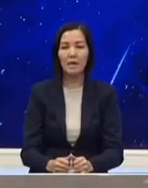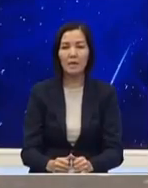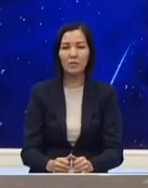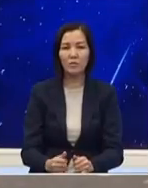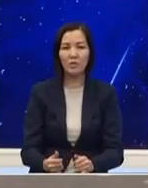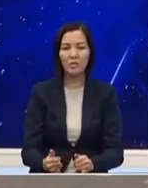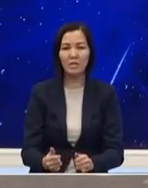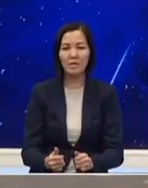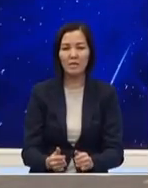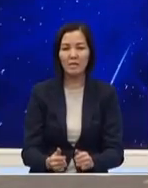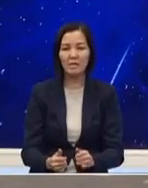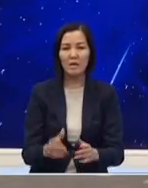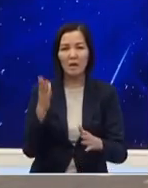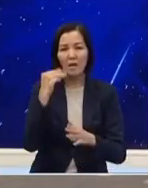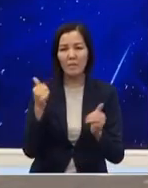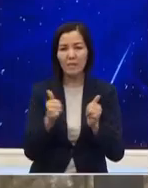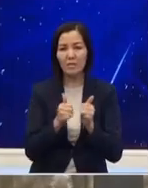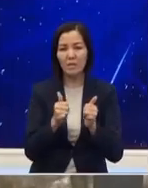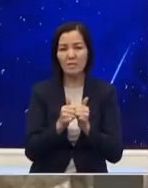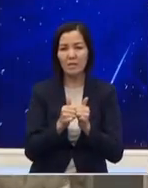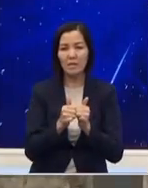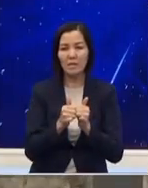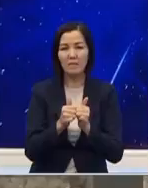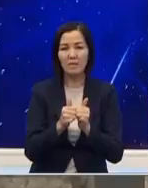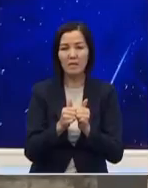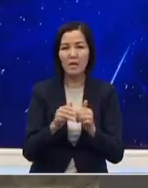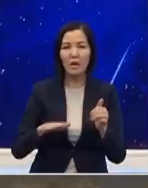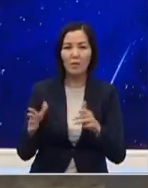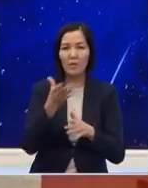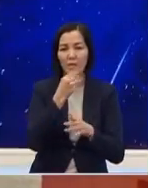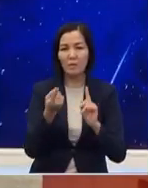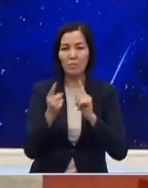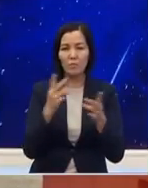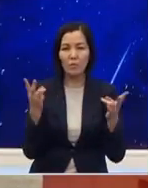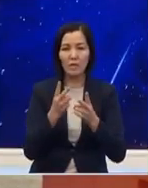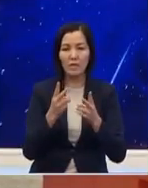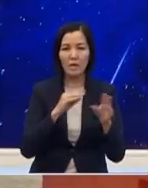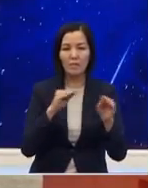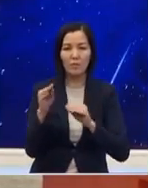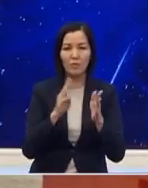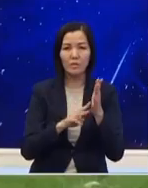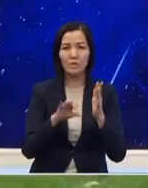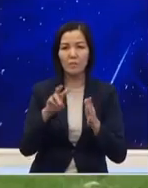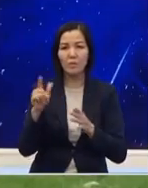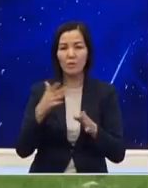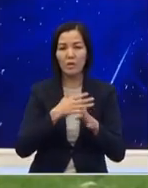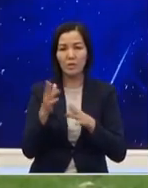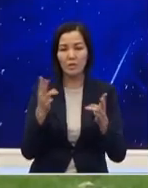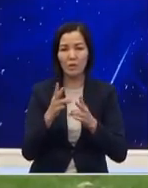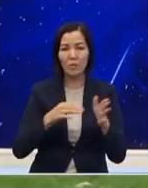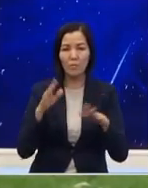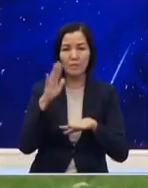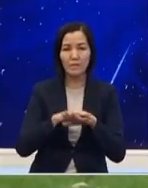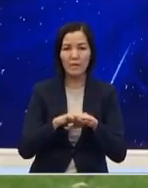Іргелі аймақ әсем Алматымен шектескен, сондықтан талап зор, аудан әдемі болу керек. Бұл мақсатта абаттандыруға 80 миллион теңге қажет еді. Облыс